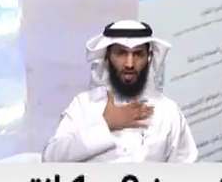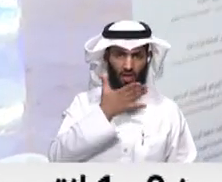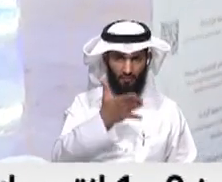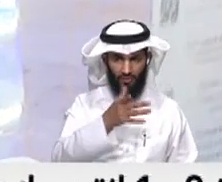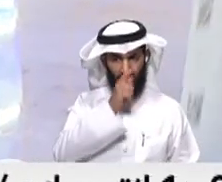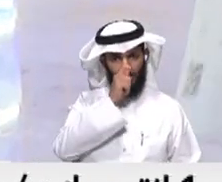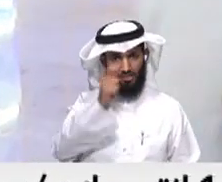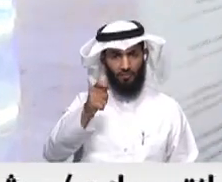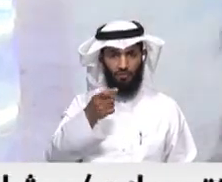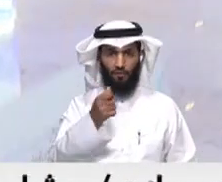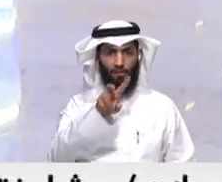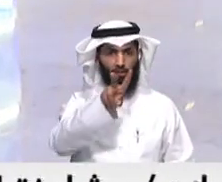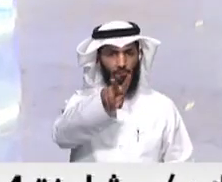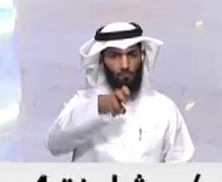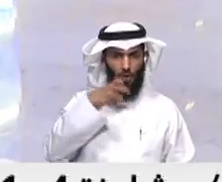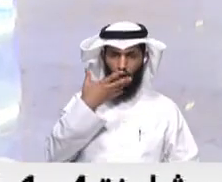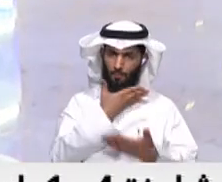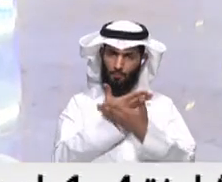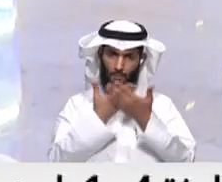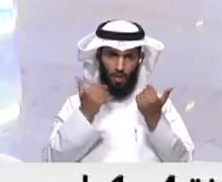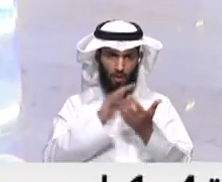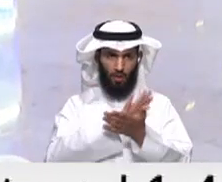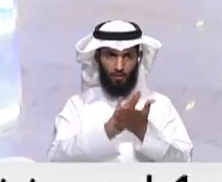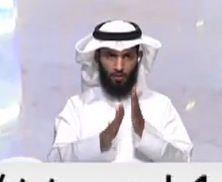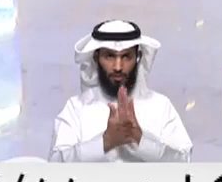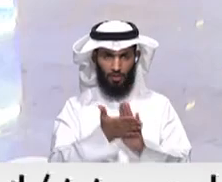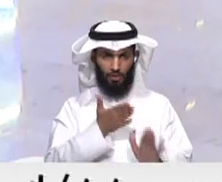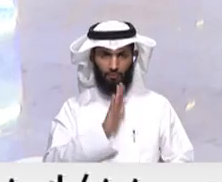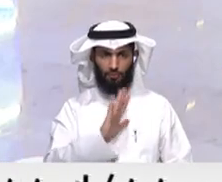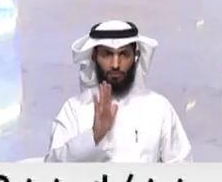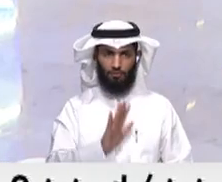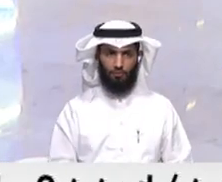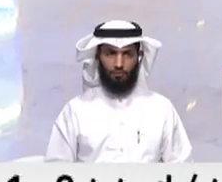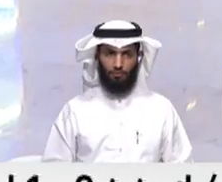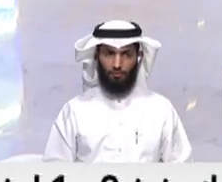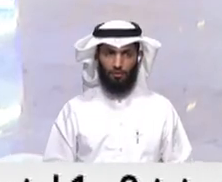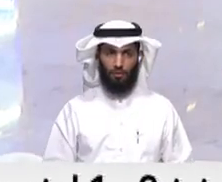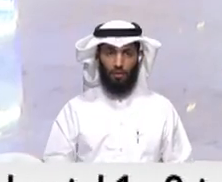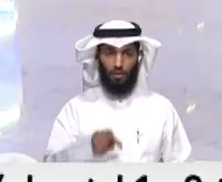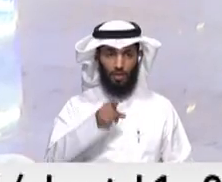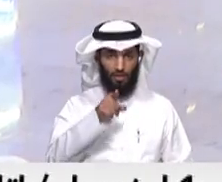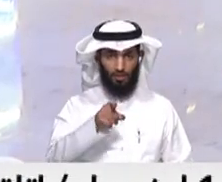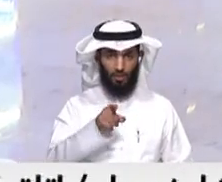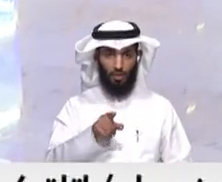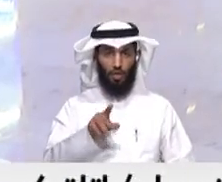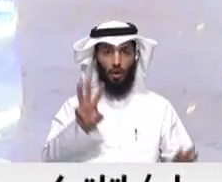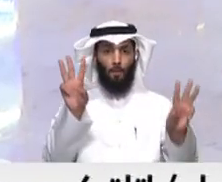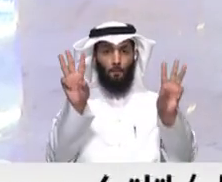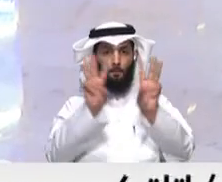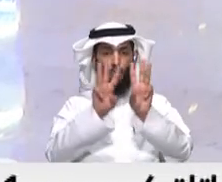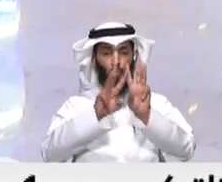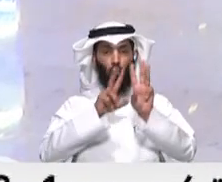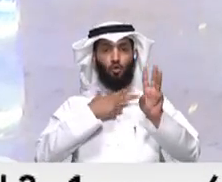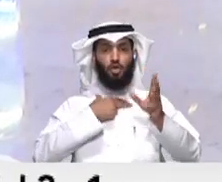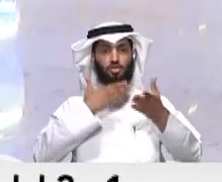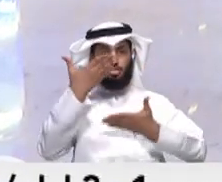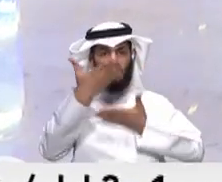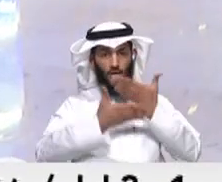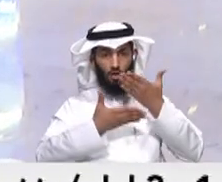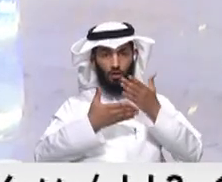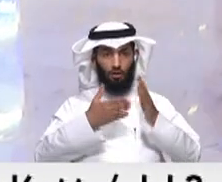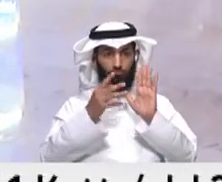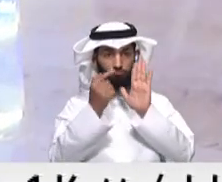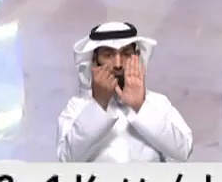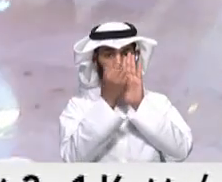احب انوه للاخوه المستهلكين ان الدخول الى المواقع الرسميه بتقديم شكوى عن